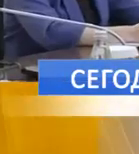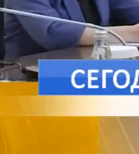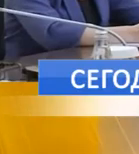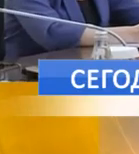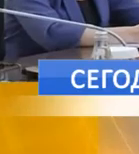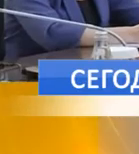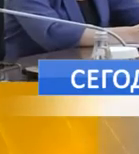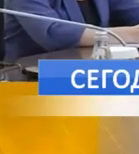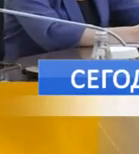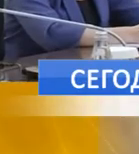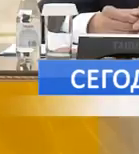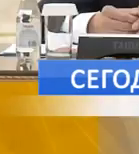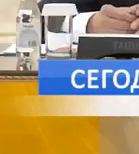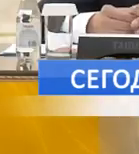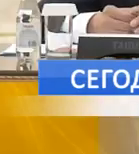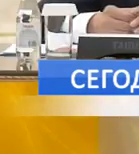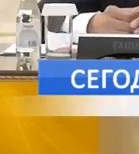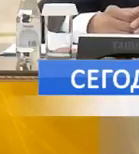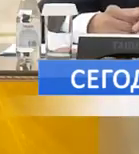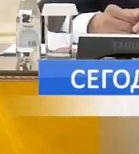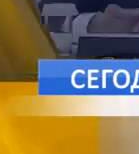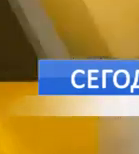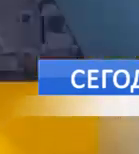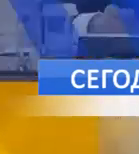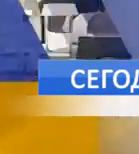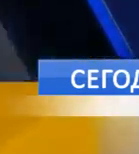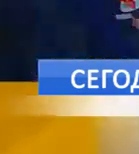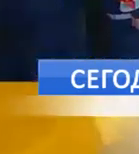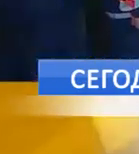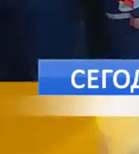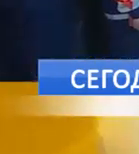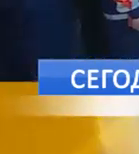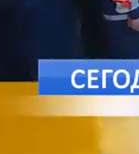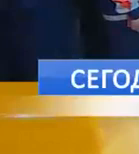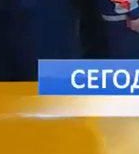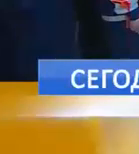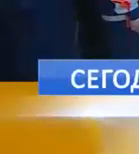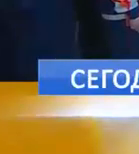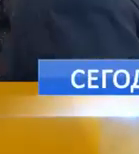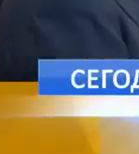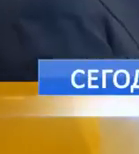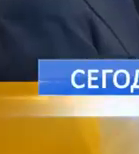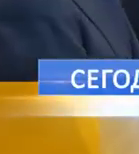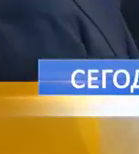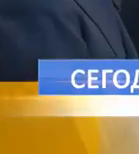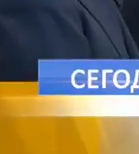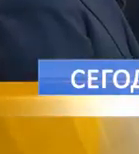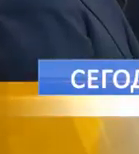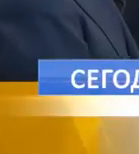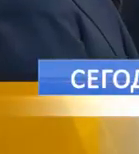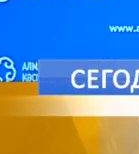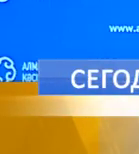населенном пункте должно быть медучреждения поручился гента и от 15 до 50 процентов вырастет